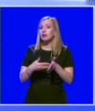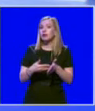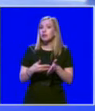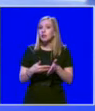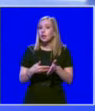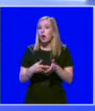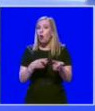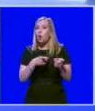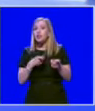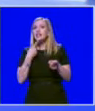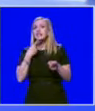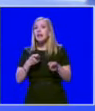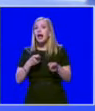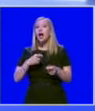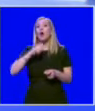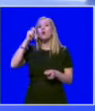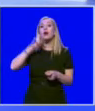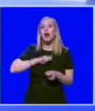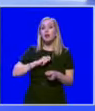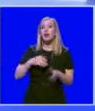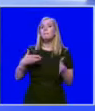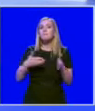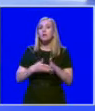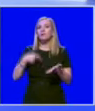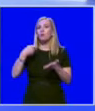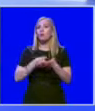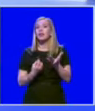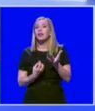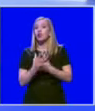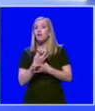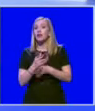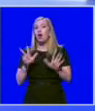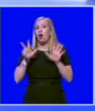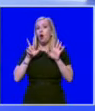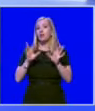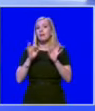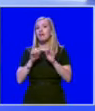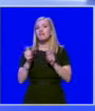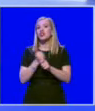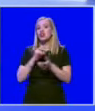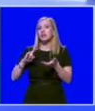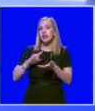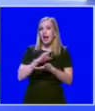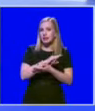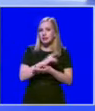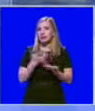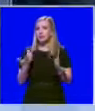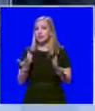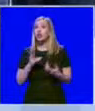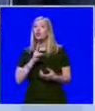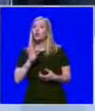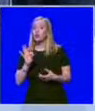против оръжие за Украина. Ние сме против закупуването на новите 8 F-16 на чертеж.